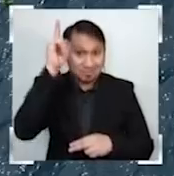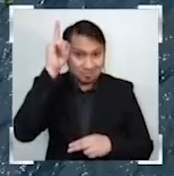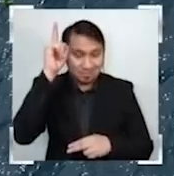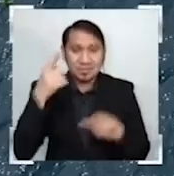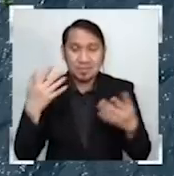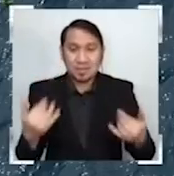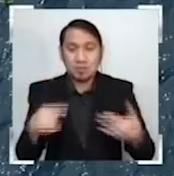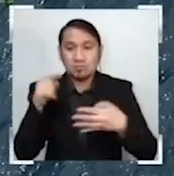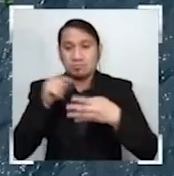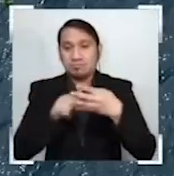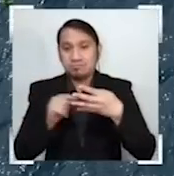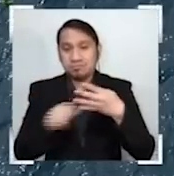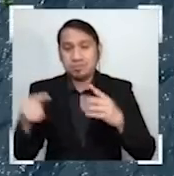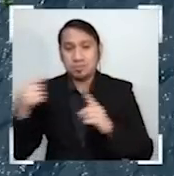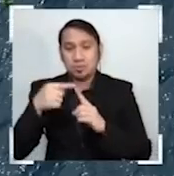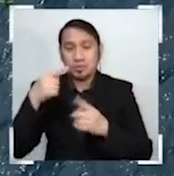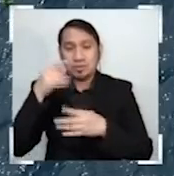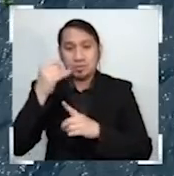buwan.